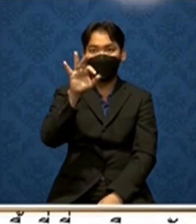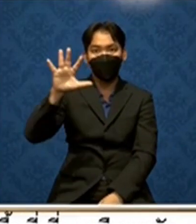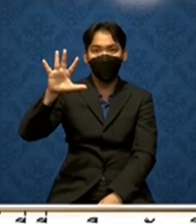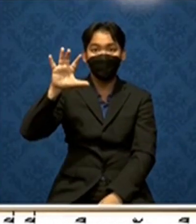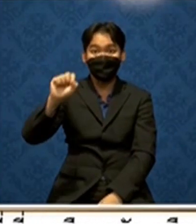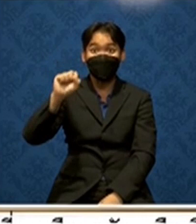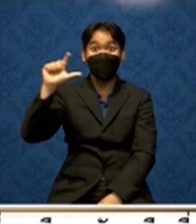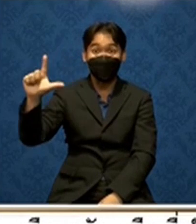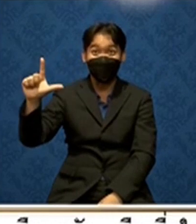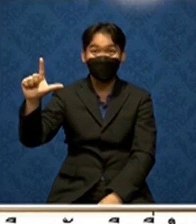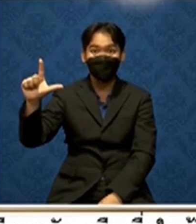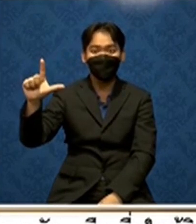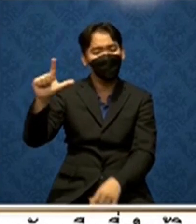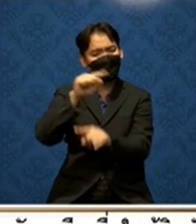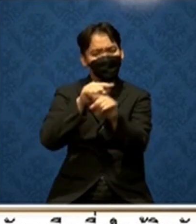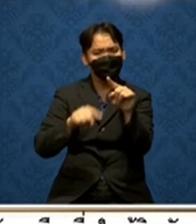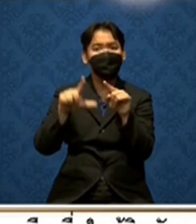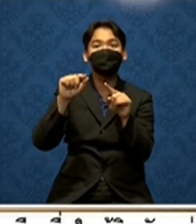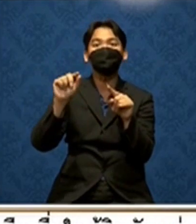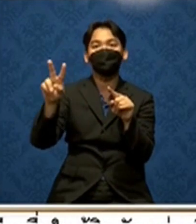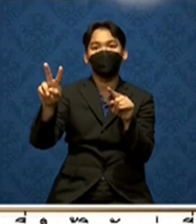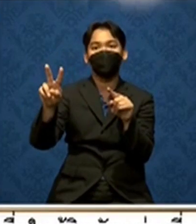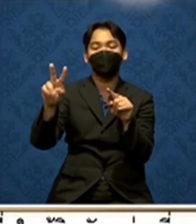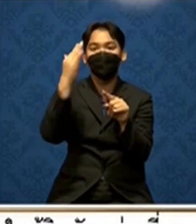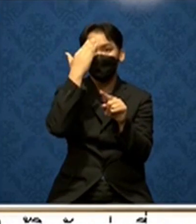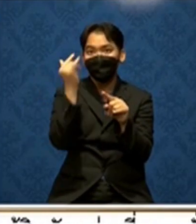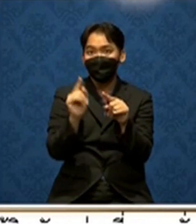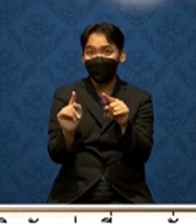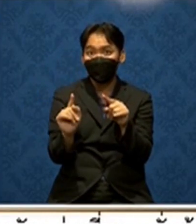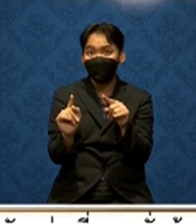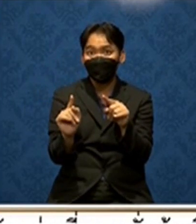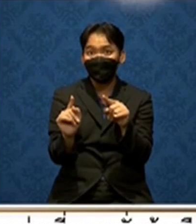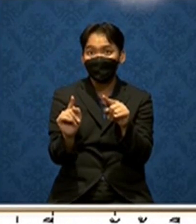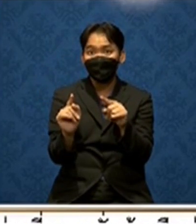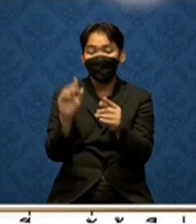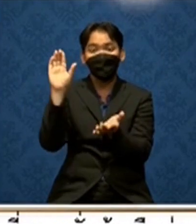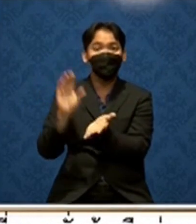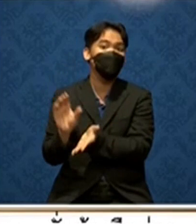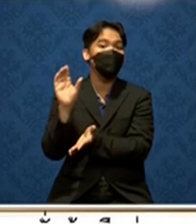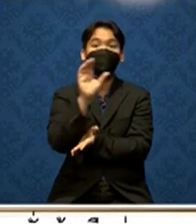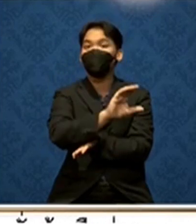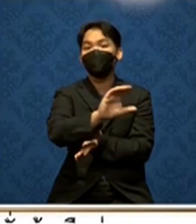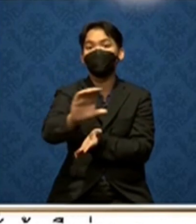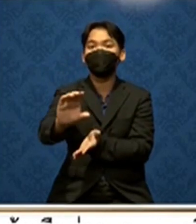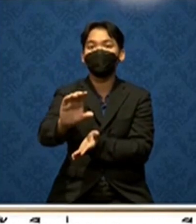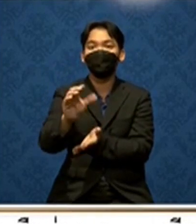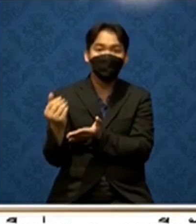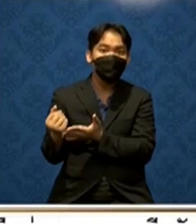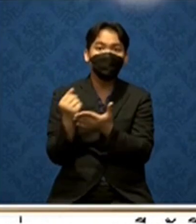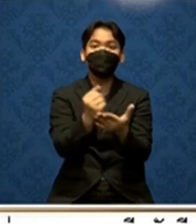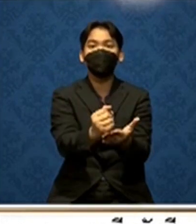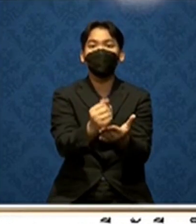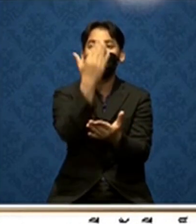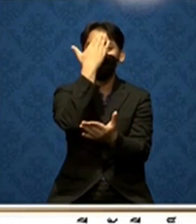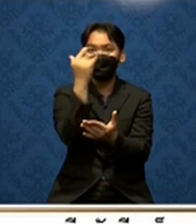าทคิดเป็น 22% เพื่อมารองรับงบลงทุนทั้งหมดสถานการณ์การระบ